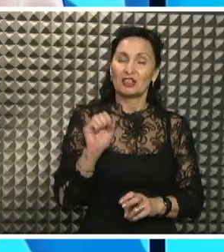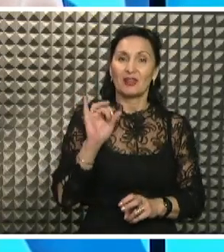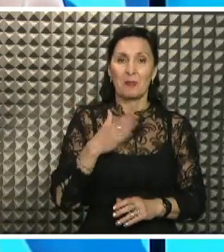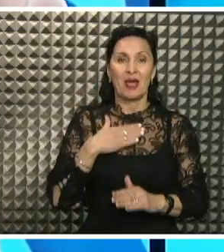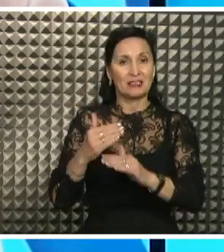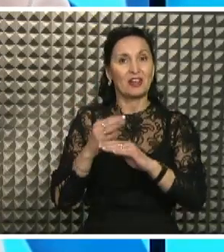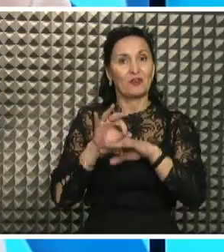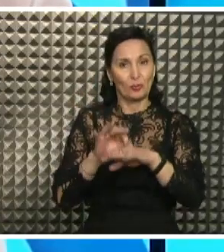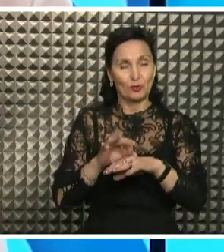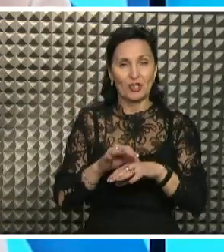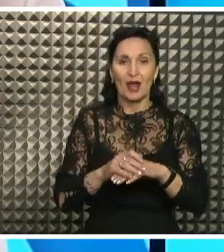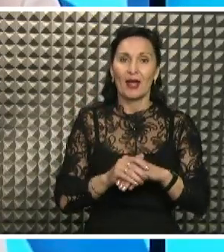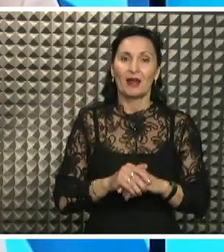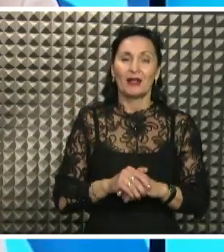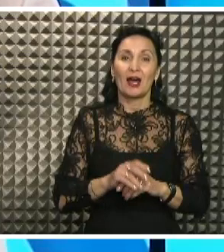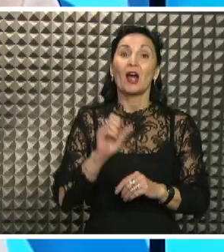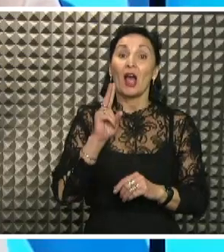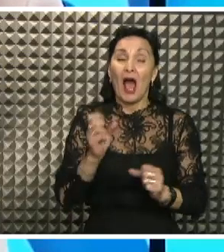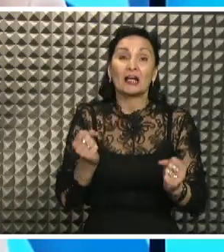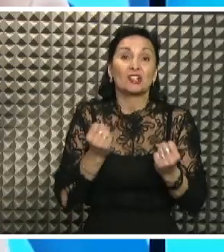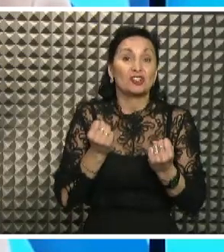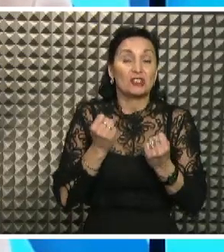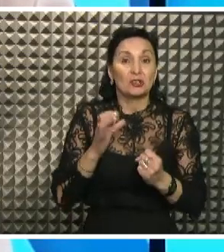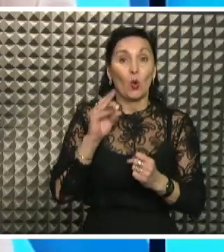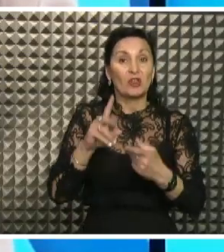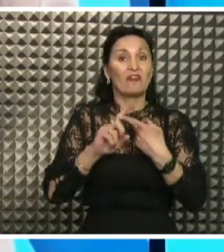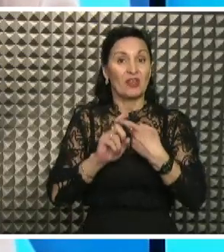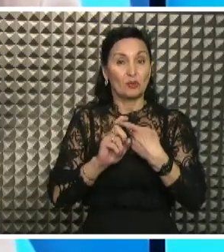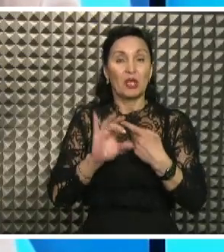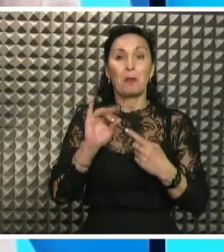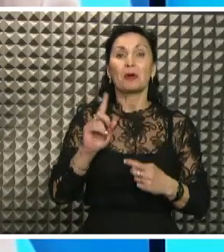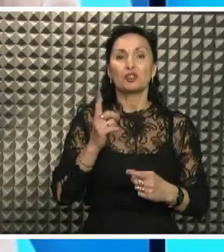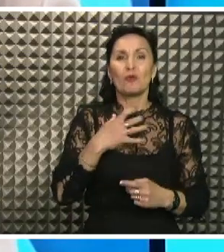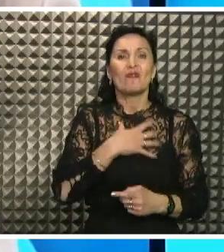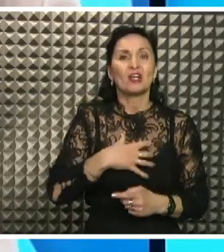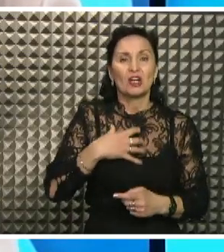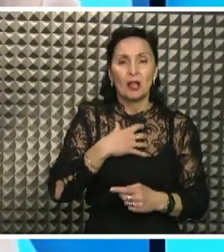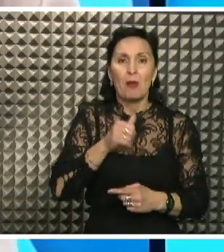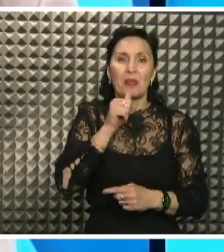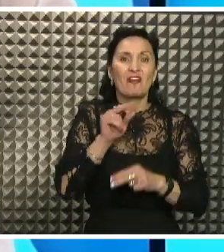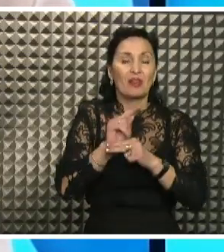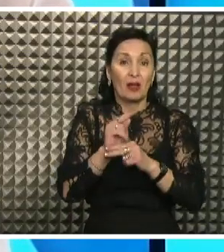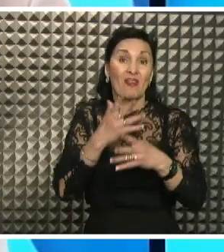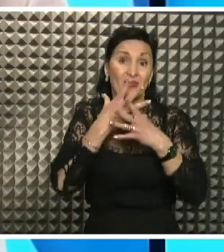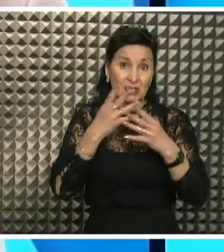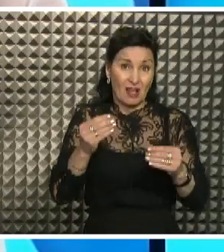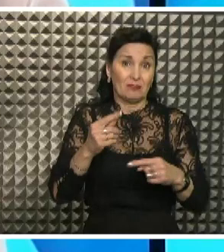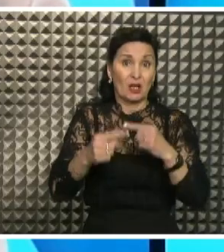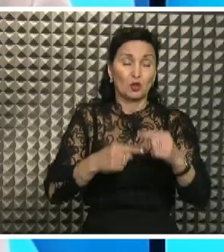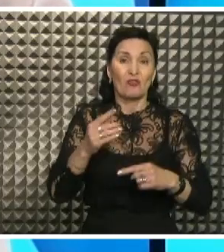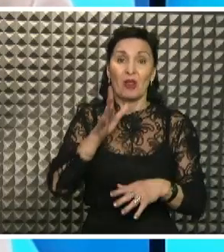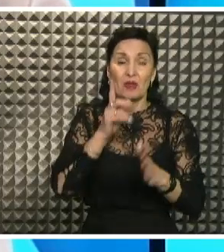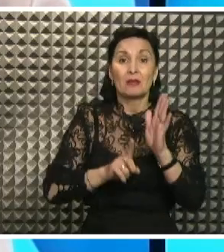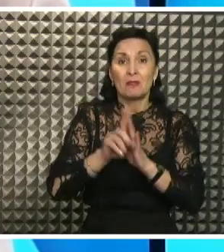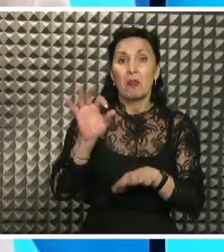Екатерина Варкентин. Как защититься от вирусов и почему важна профилактика? Ведь весна – традиционное время